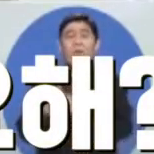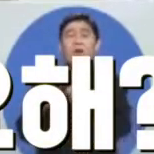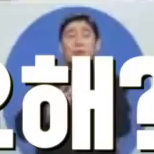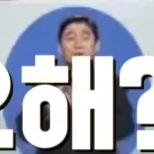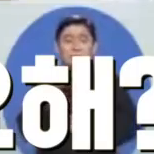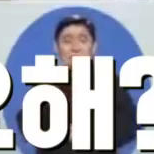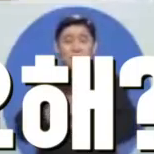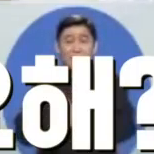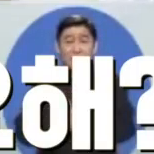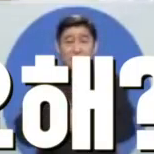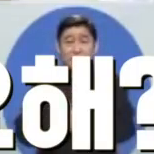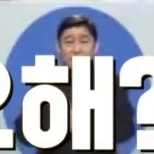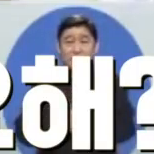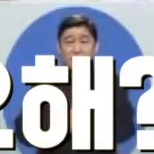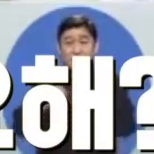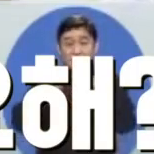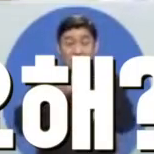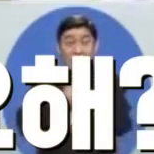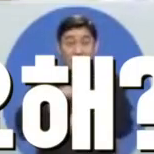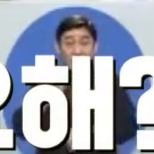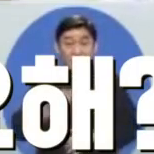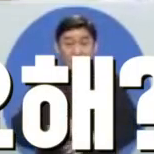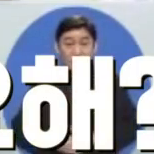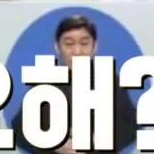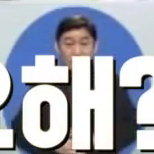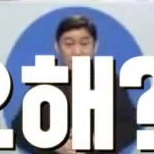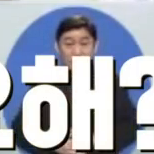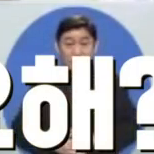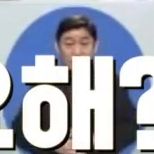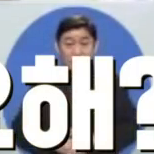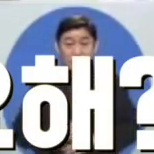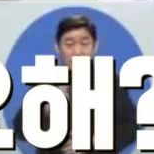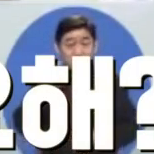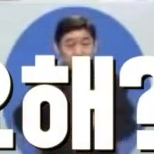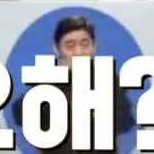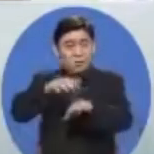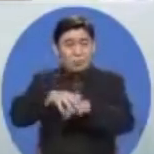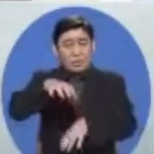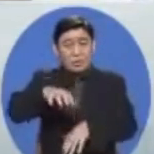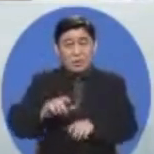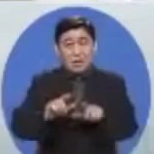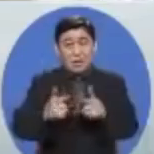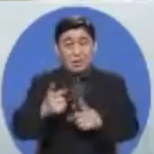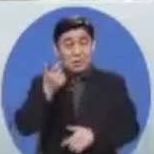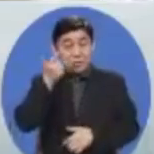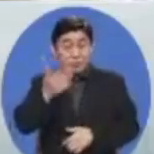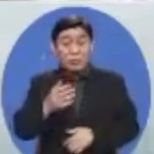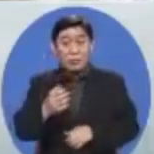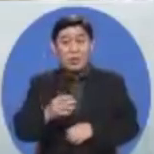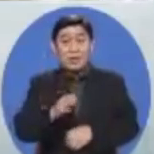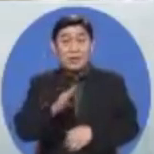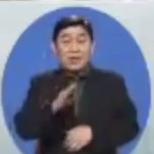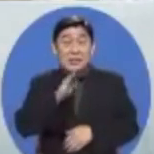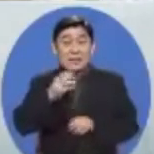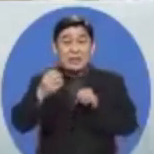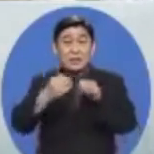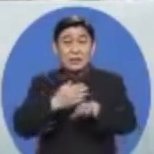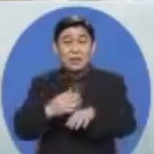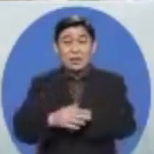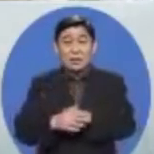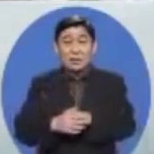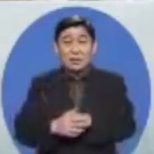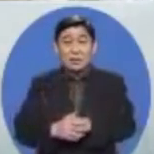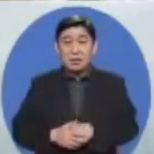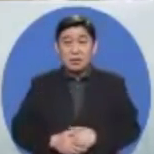만났습니까? 답변하셔야 되는 거 아닙니까? 여기가 청문회장 아닙니다. 아니 제가 묻지 않습니까? 이건